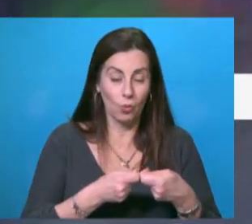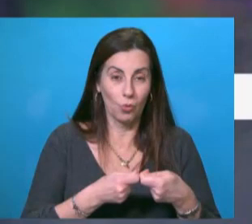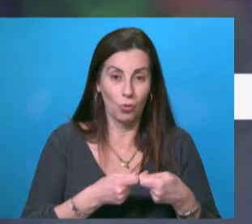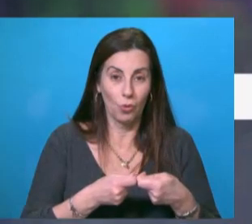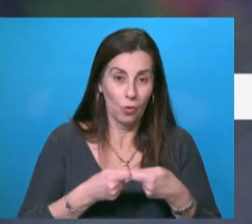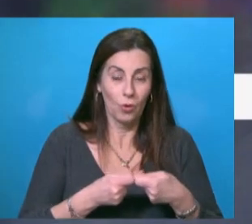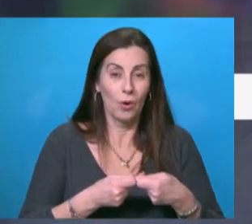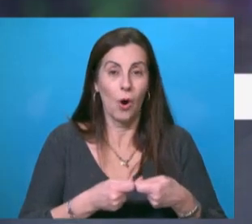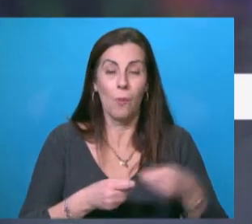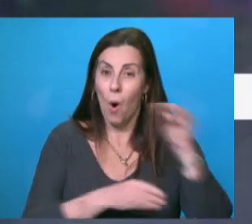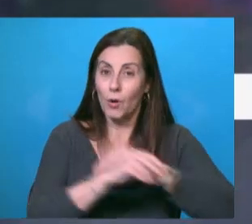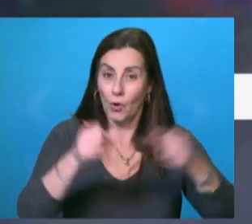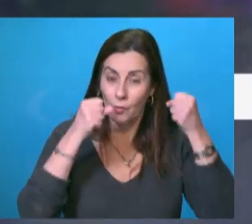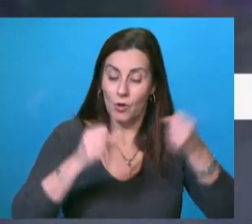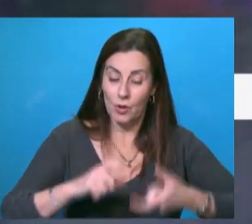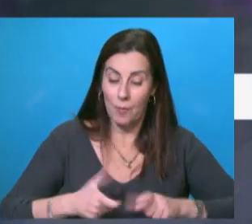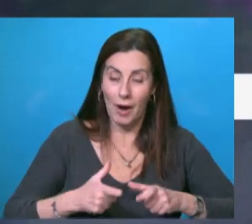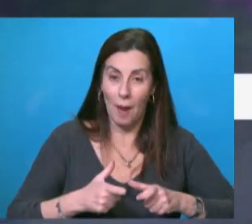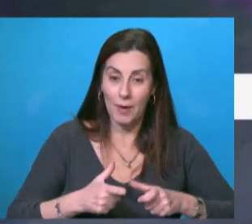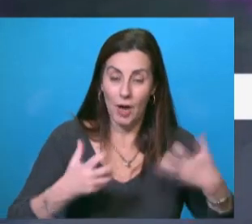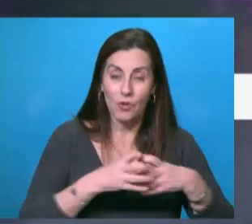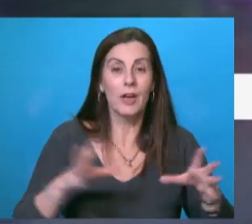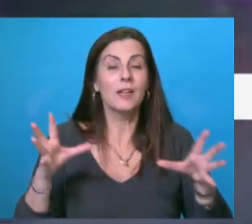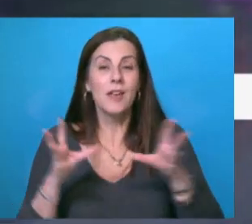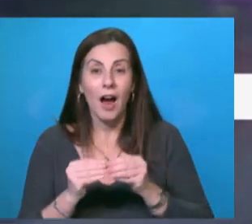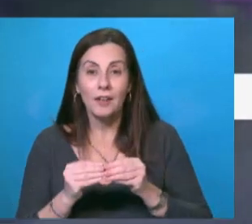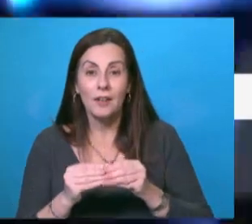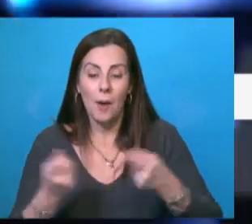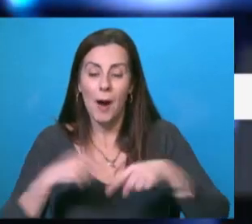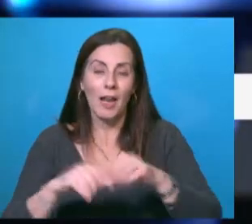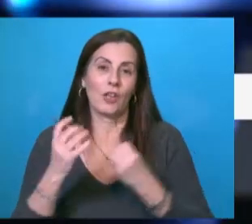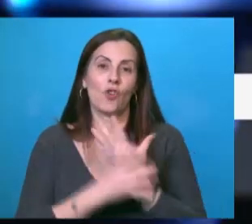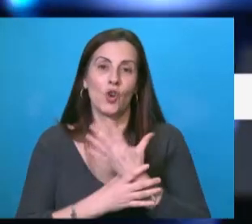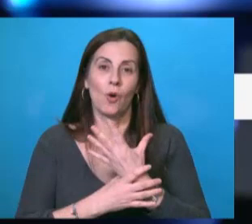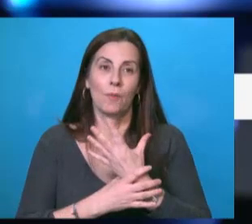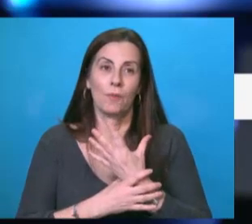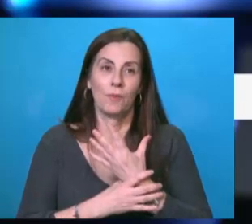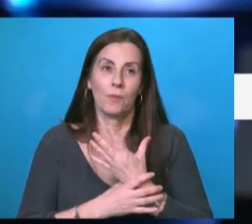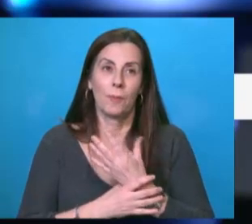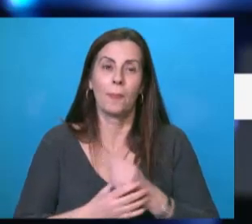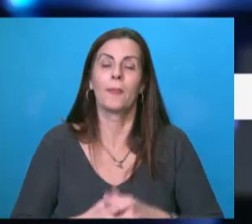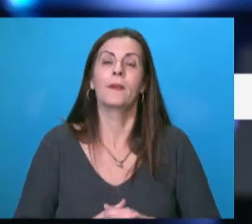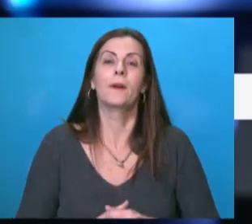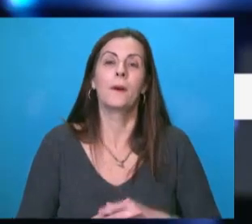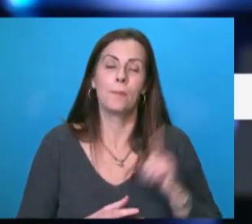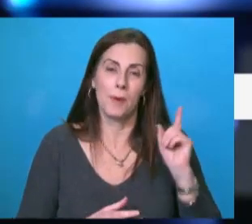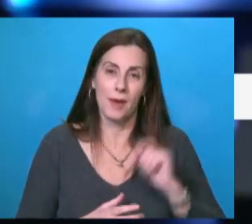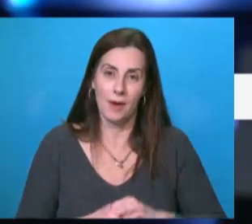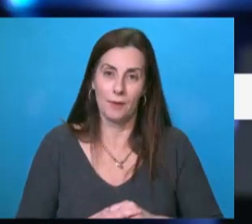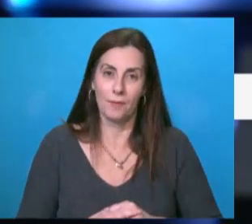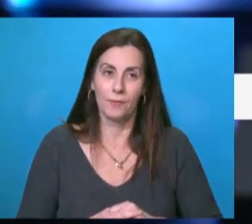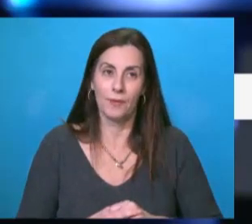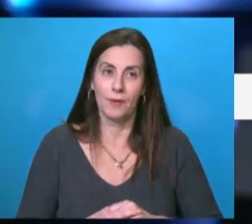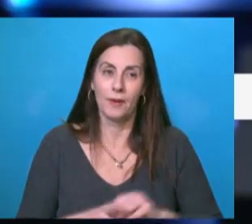המועדון האוהדים של מכבי עירוני יחד עם מחלקת השיקום במנהל לשירותים חברתיים בהנחיית